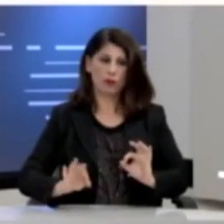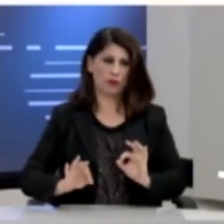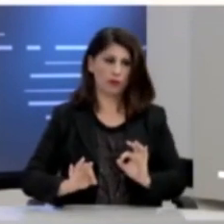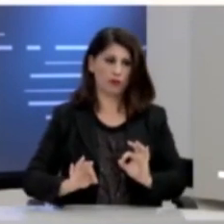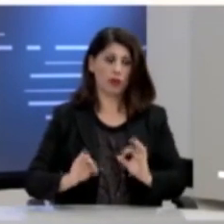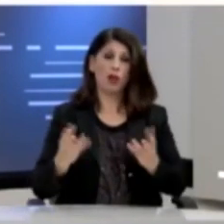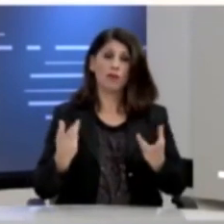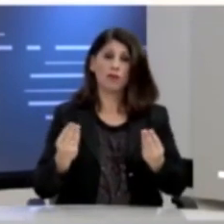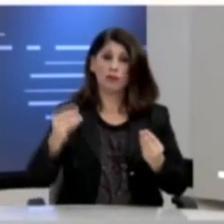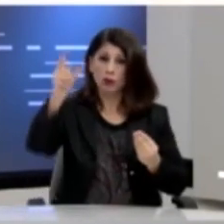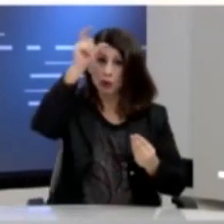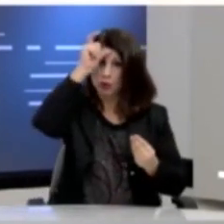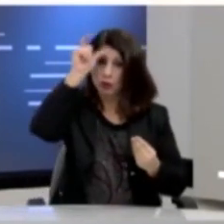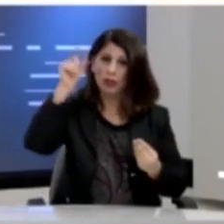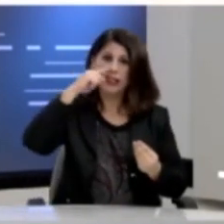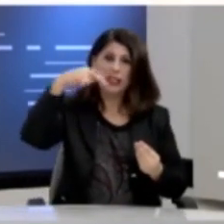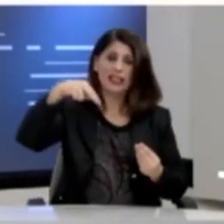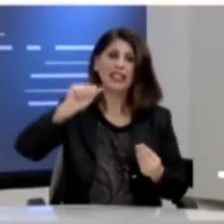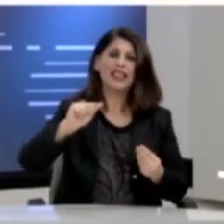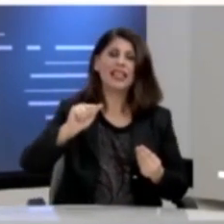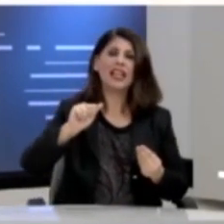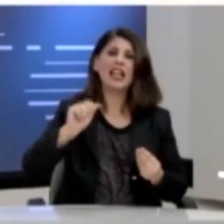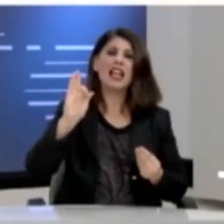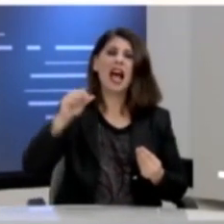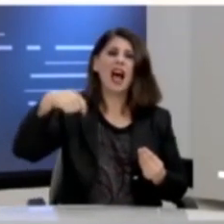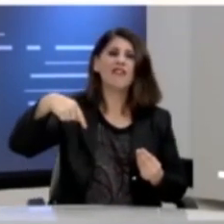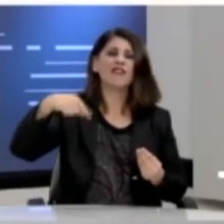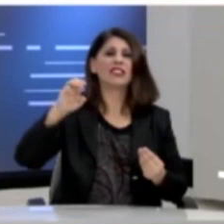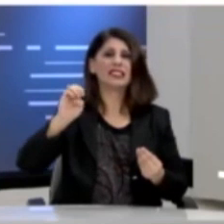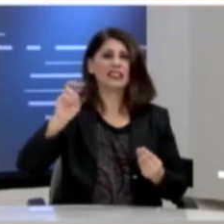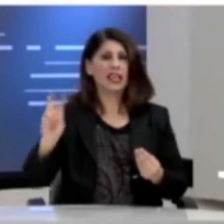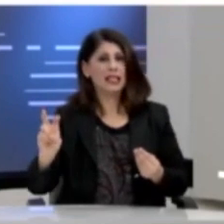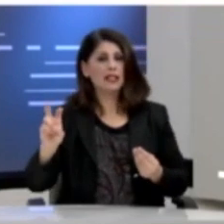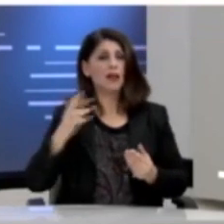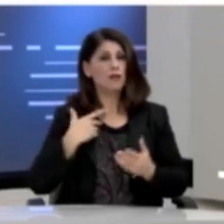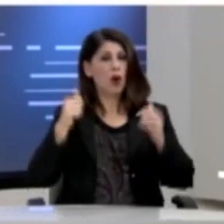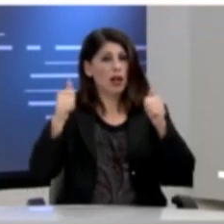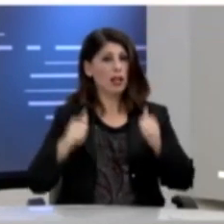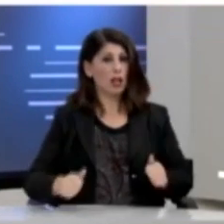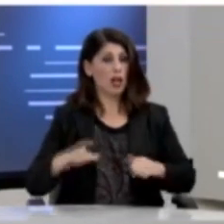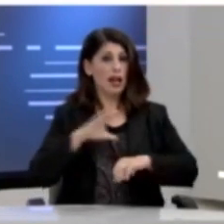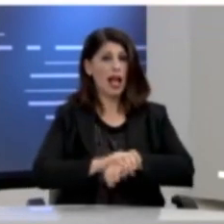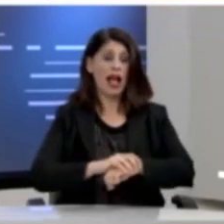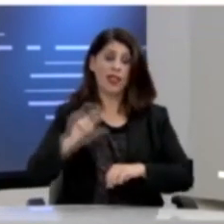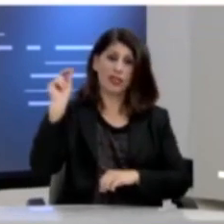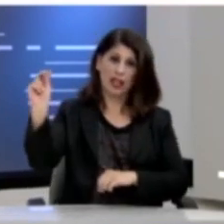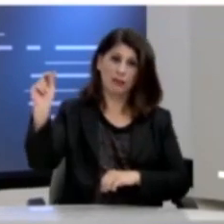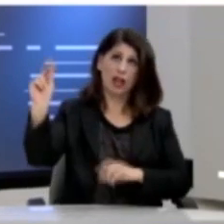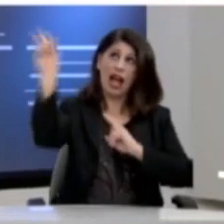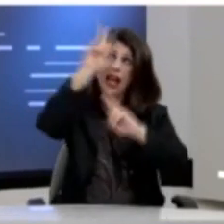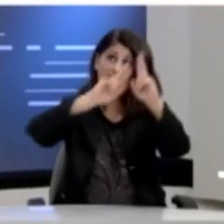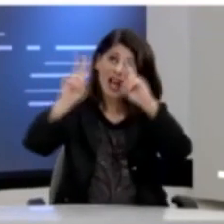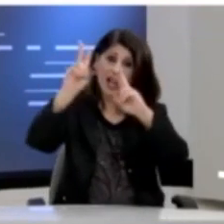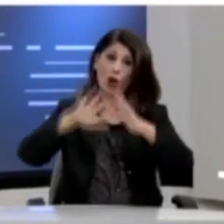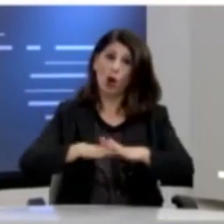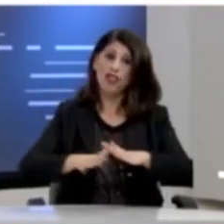δεκάδες τουρκικές ναύτεξη ΝΟΤΑΜ, με τις οποίες ανακοινώνεται η δέσμευση εναέριου ή θαλάσσιου